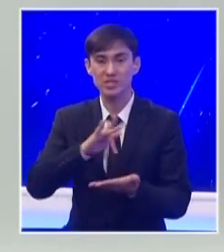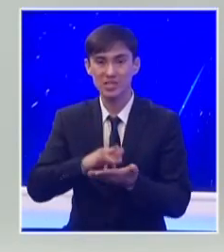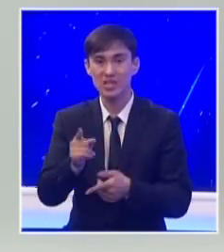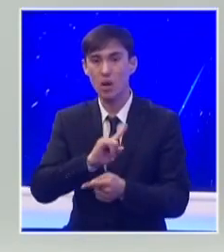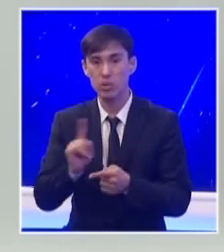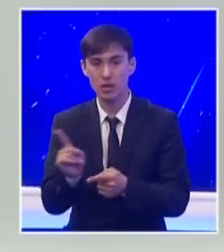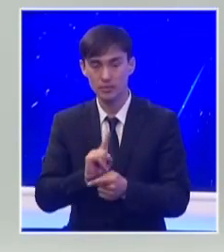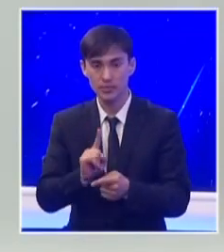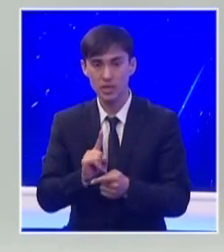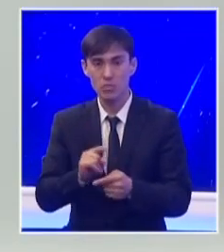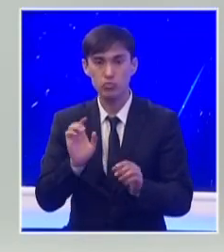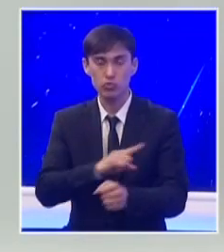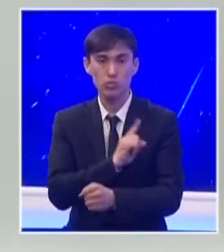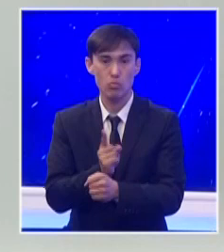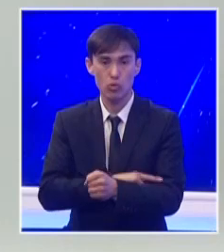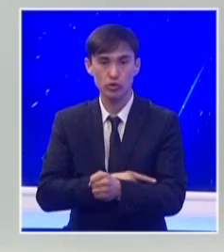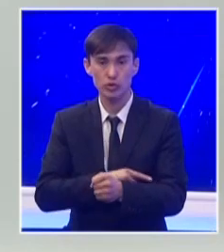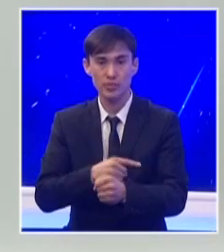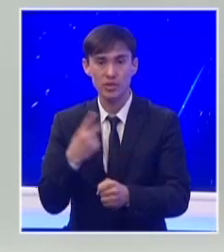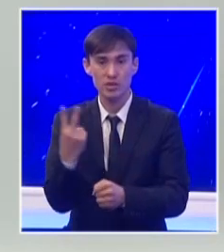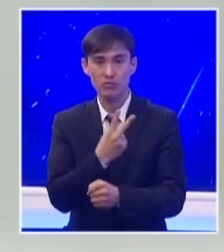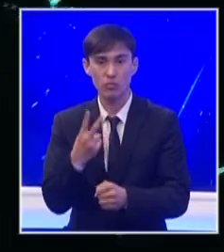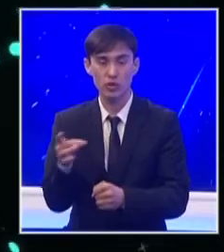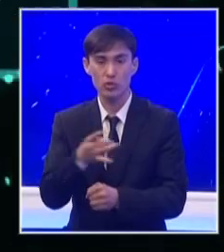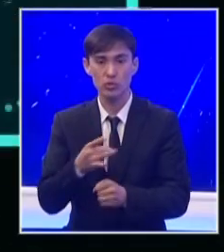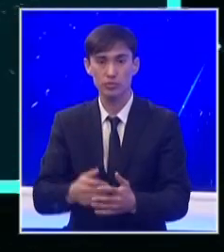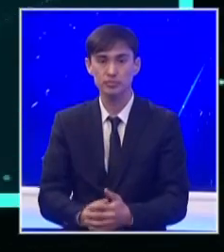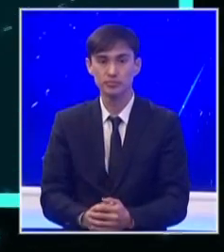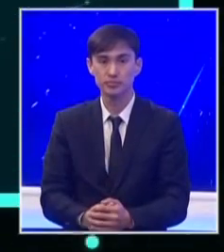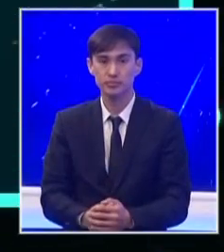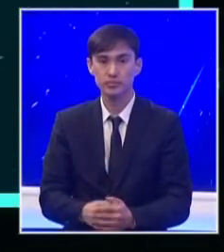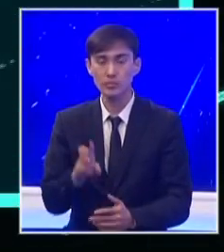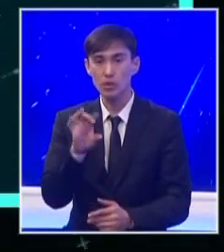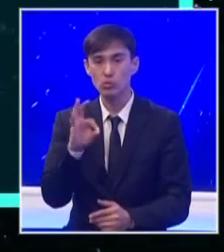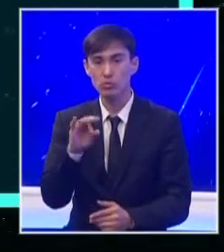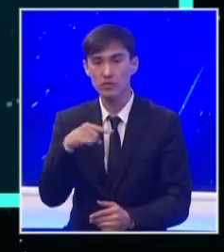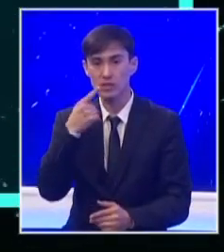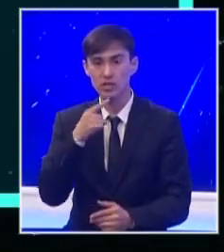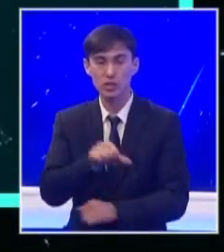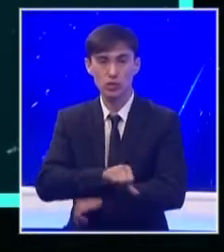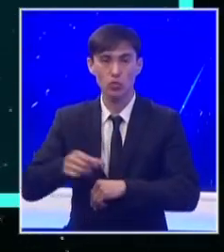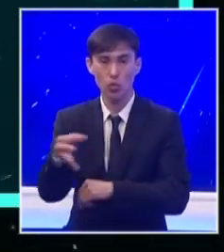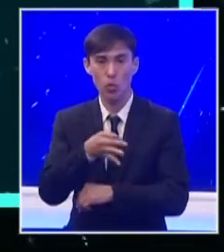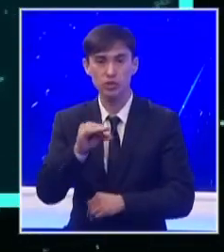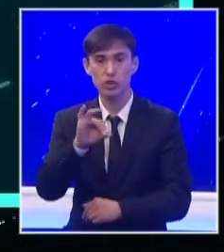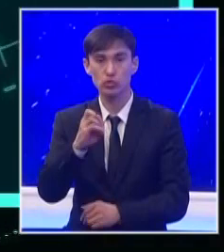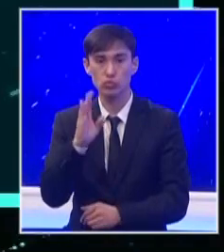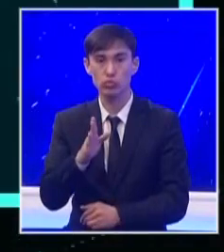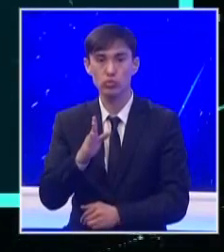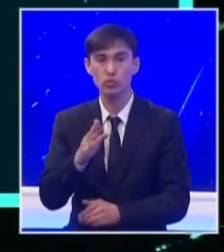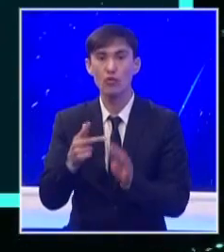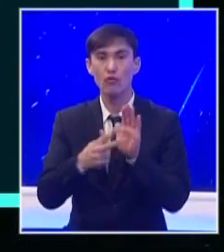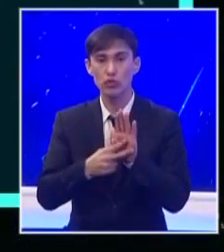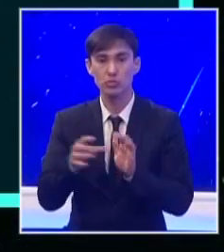обратно, а также придадут мощный импульс двум регионам. Канат Базумбаев отметил, на территории области ЖТСУ будут находиться